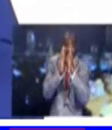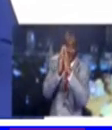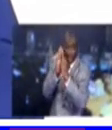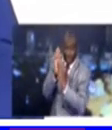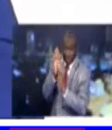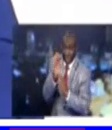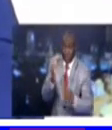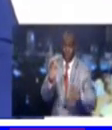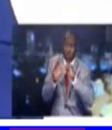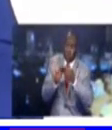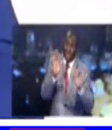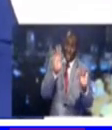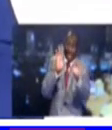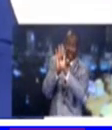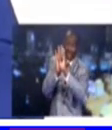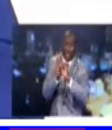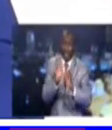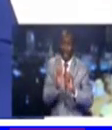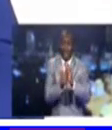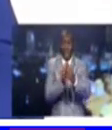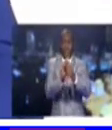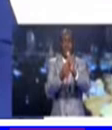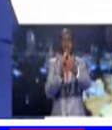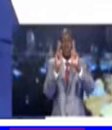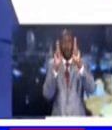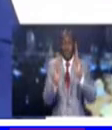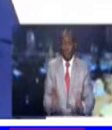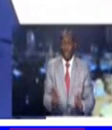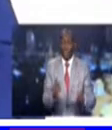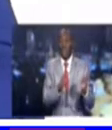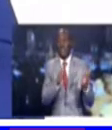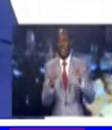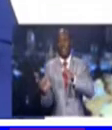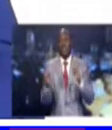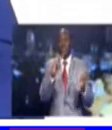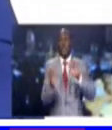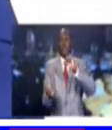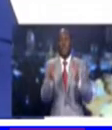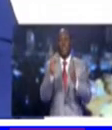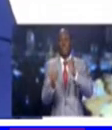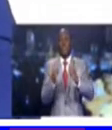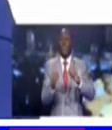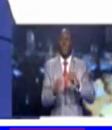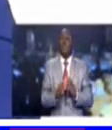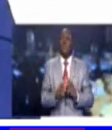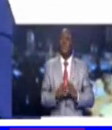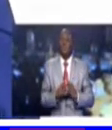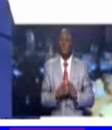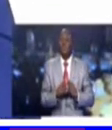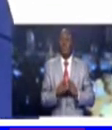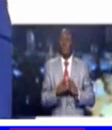ou d'interdire la circulation des personnes des véhicules ou des biens dans certains lieux